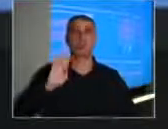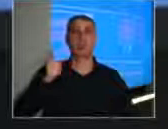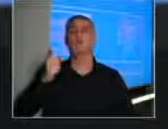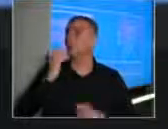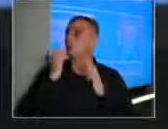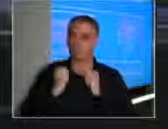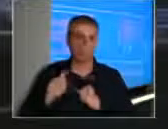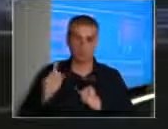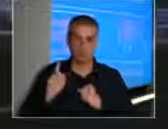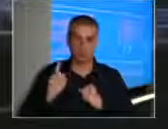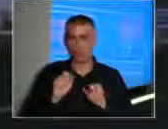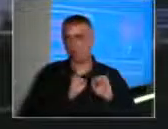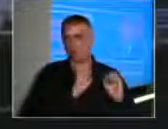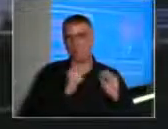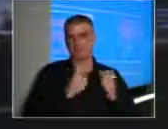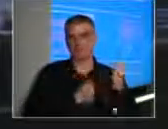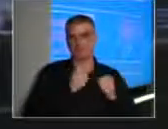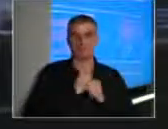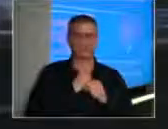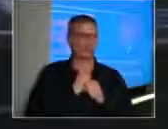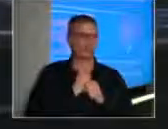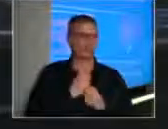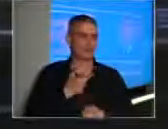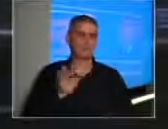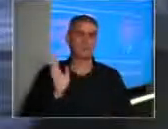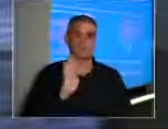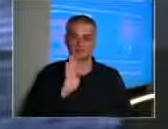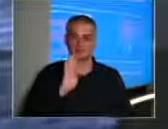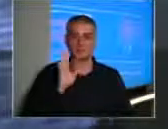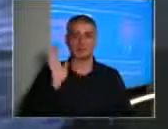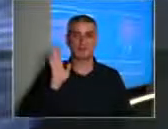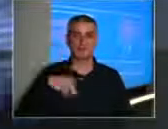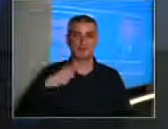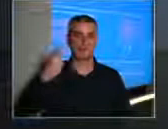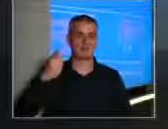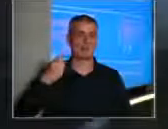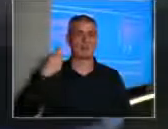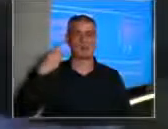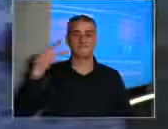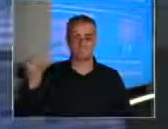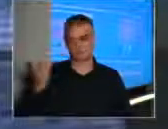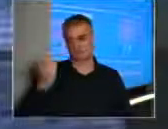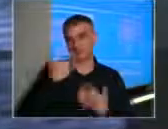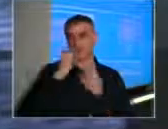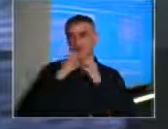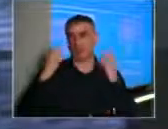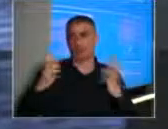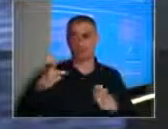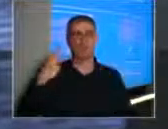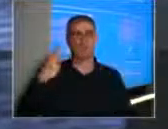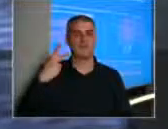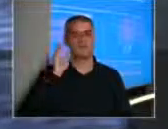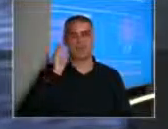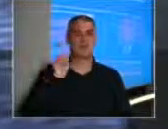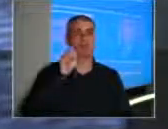הוא בטח לא נמצא עם מרץ ועבודה. נתניהו ופייגלין באמת סיפור ארוך שנים. פייגלין הגיע